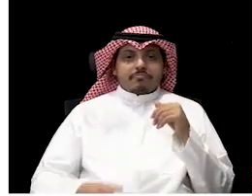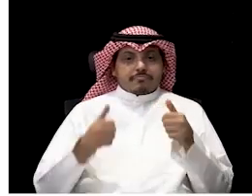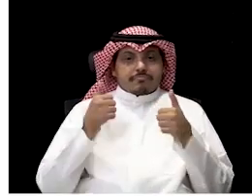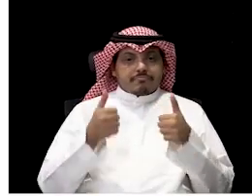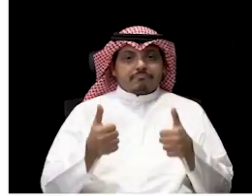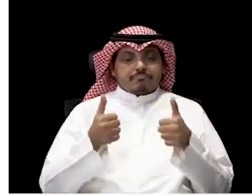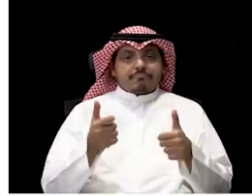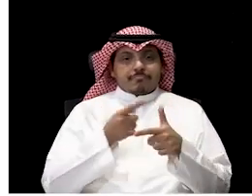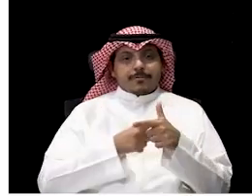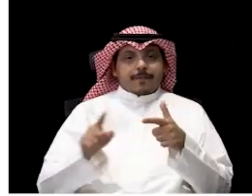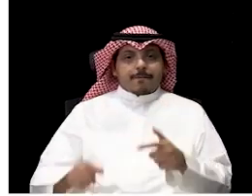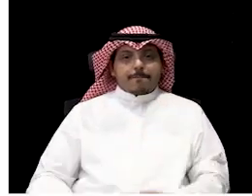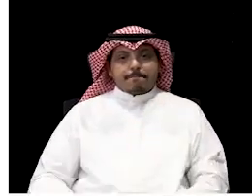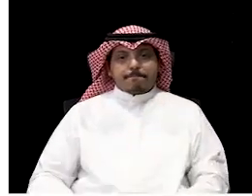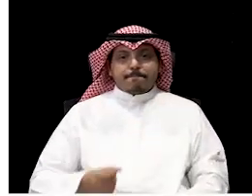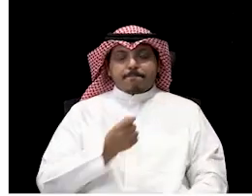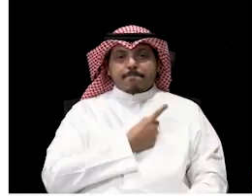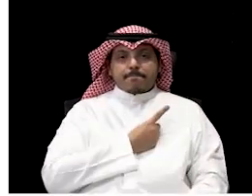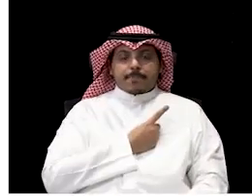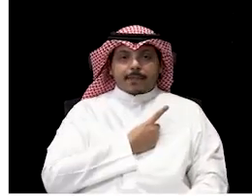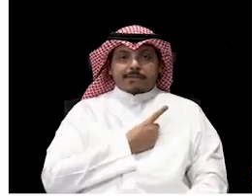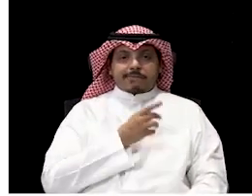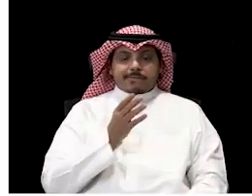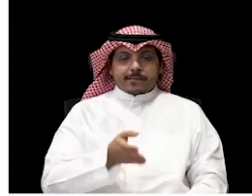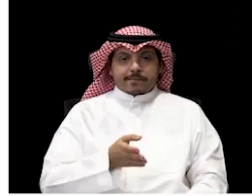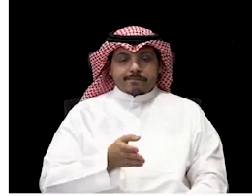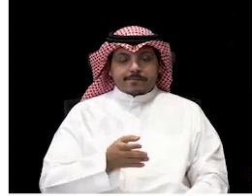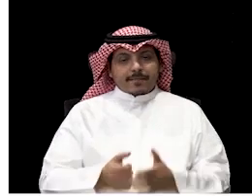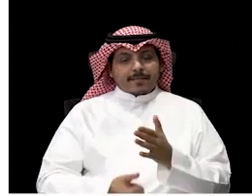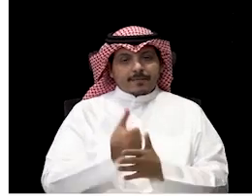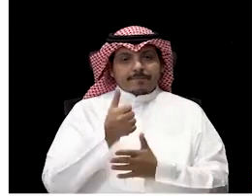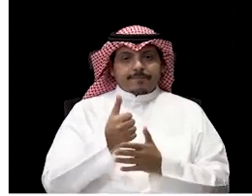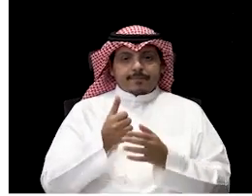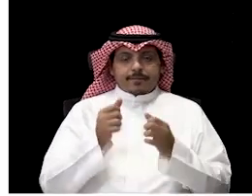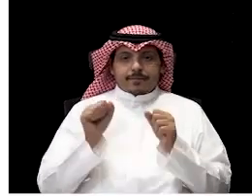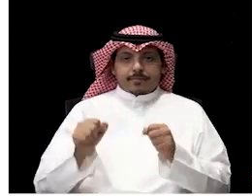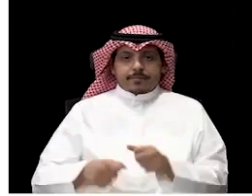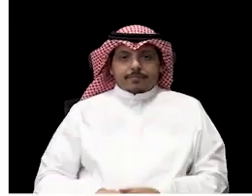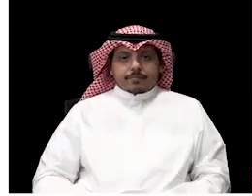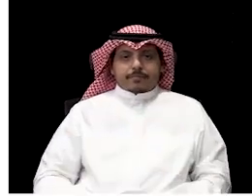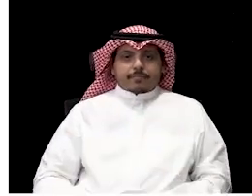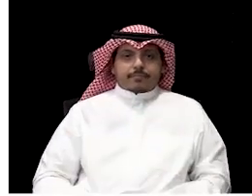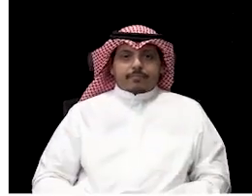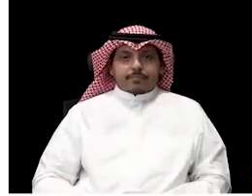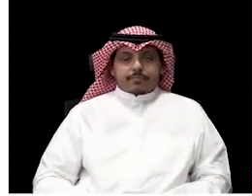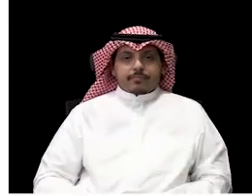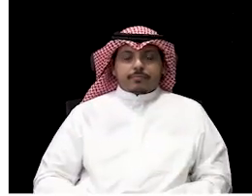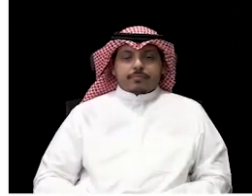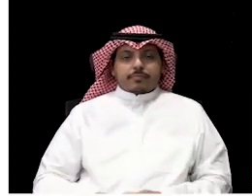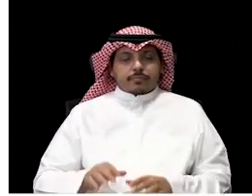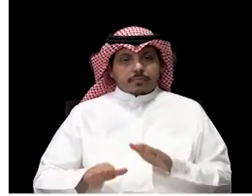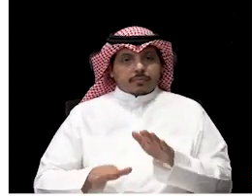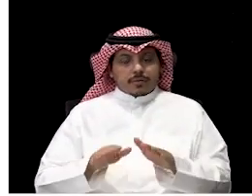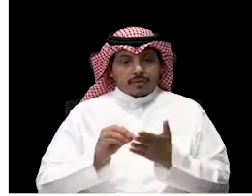أحسنتم، صح. الثقة بالنفس من عوامل الإنجاز الذاتي، صح أيضا. من خطوات